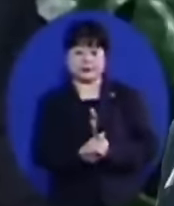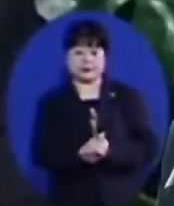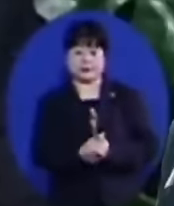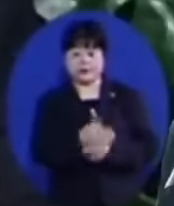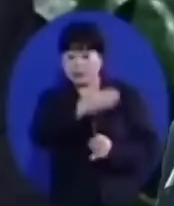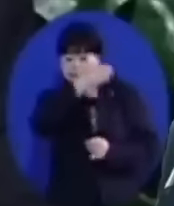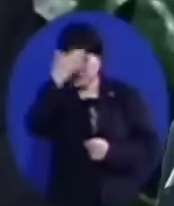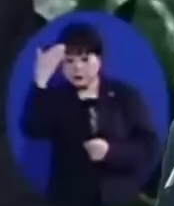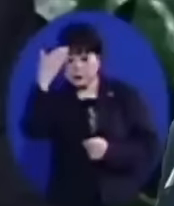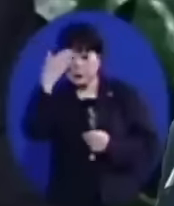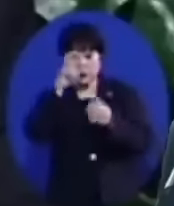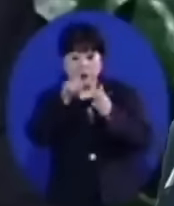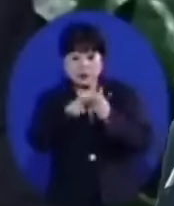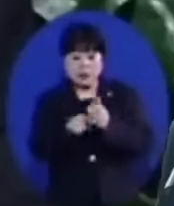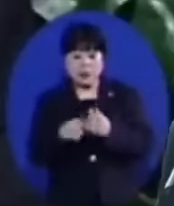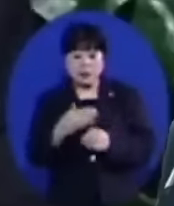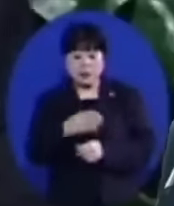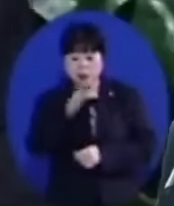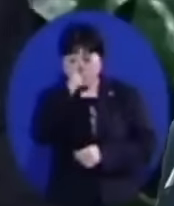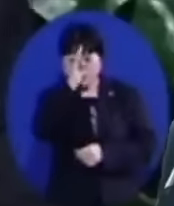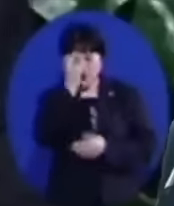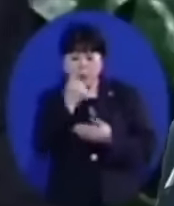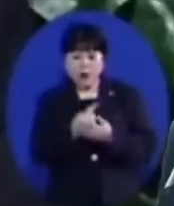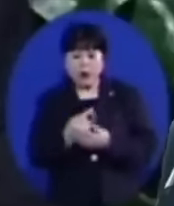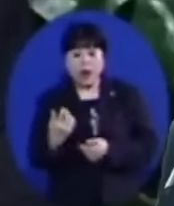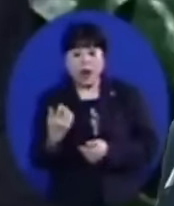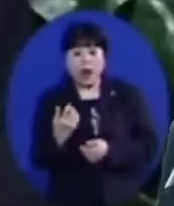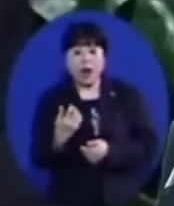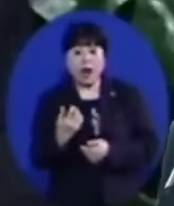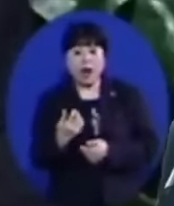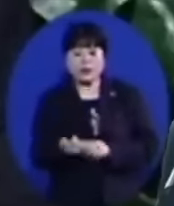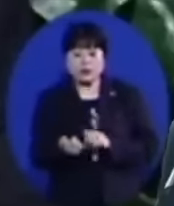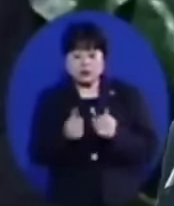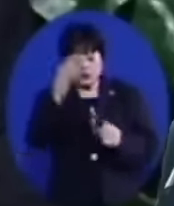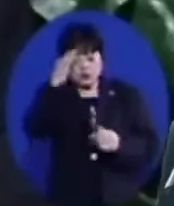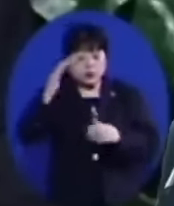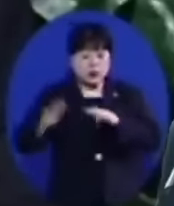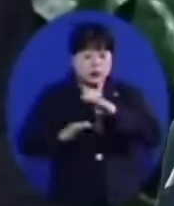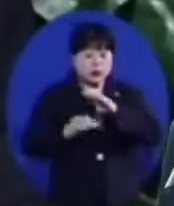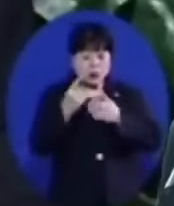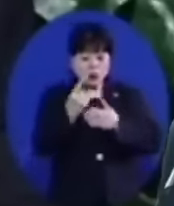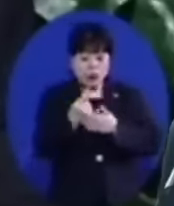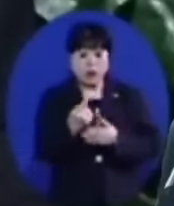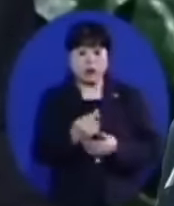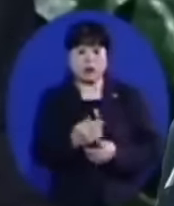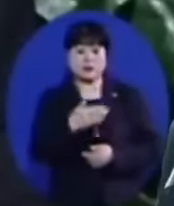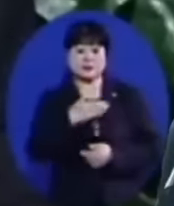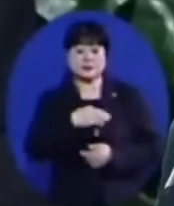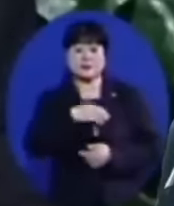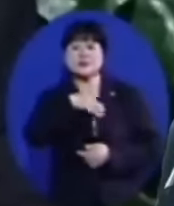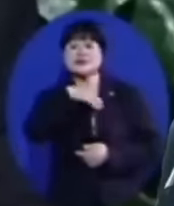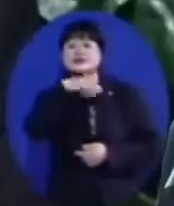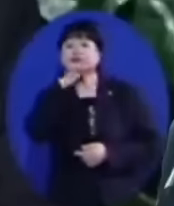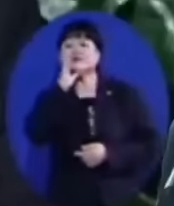젊을 때는 몸에 병이 들고 아프면 죽음의 그림자가 얼렁거리지만 나이를 먹으면